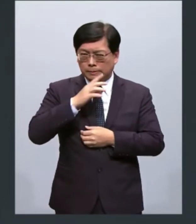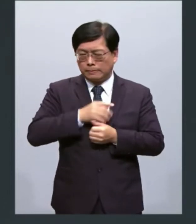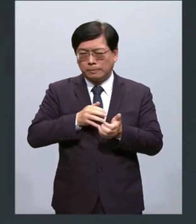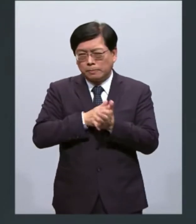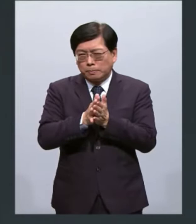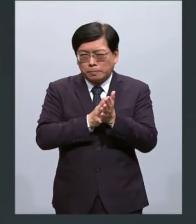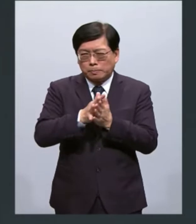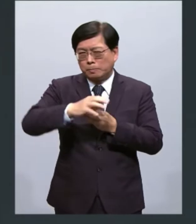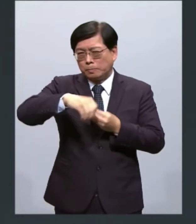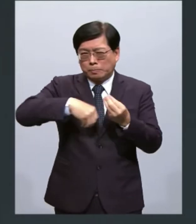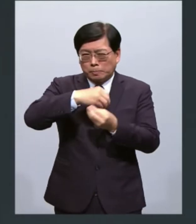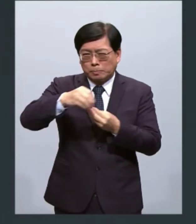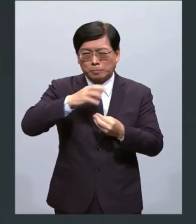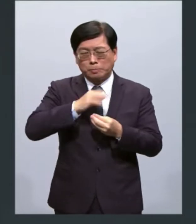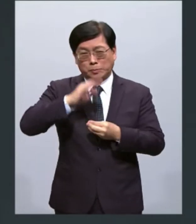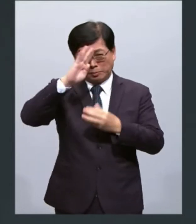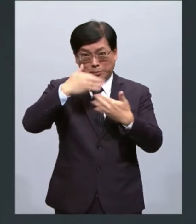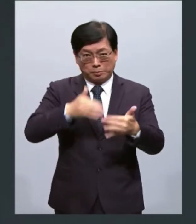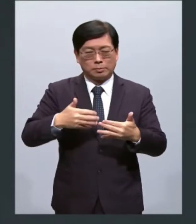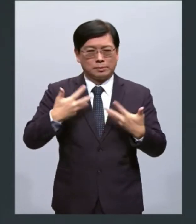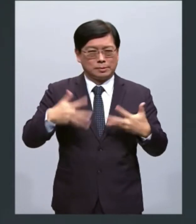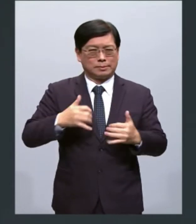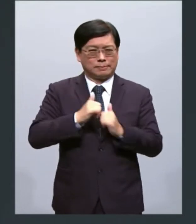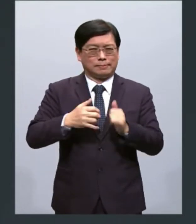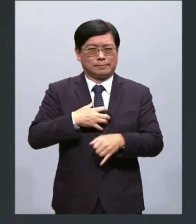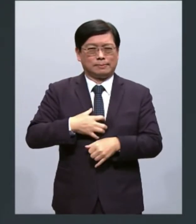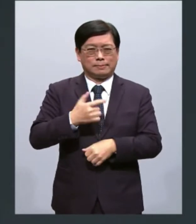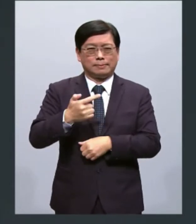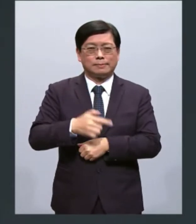房，这也是引起了很多的民怨。